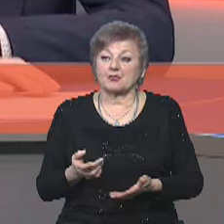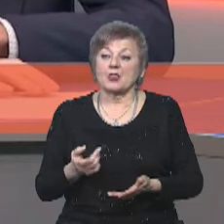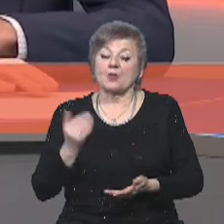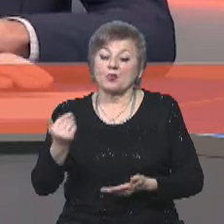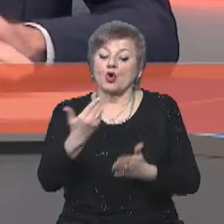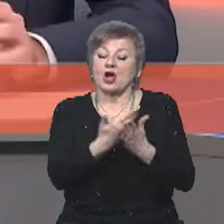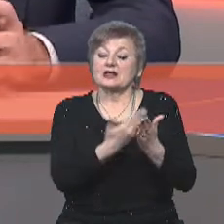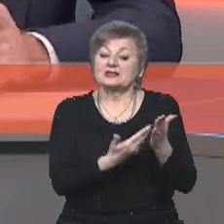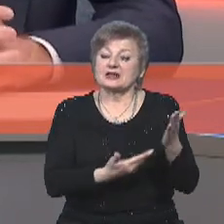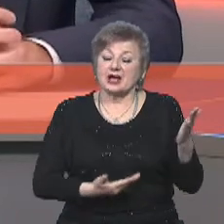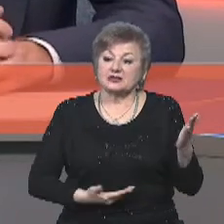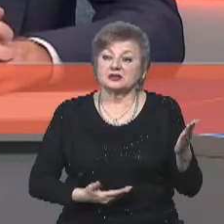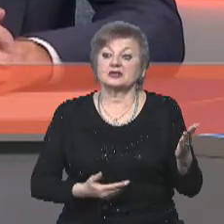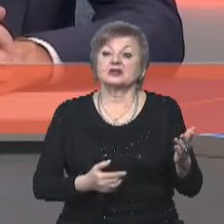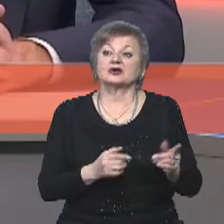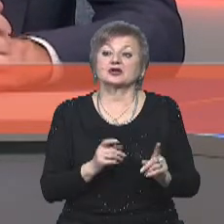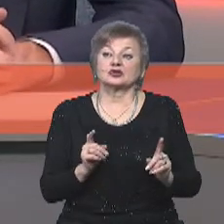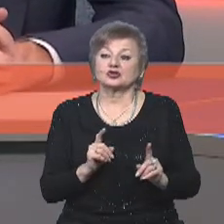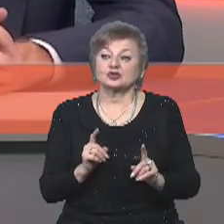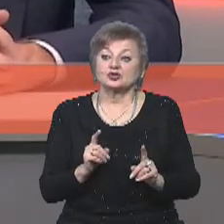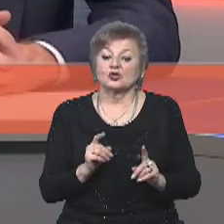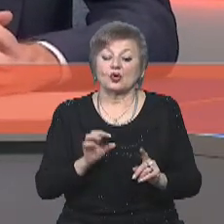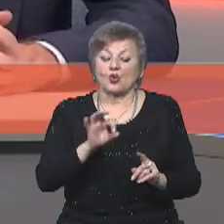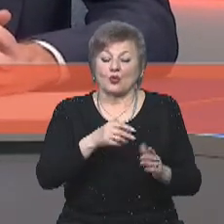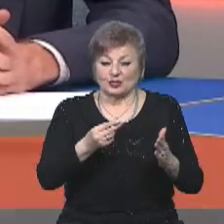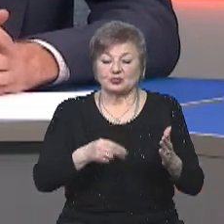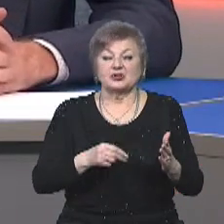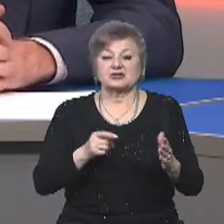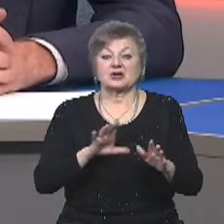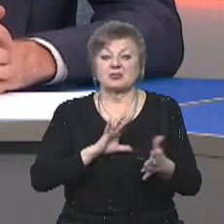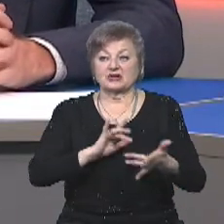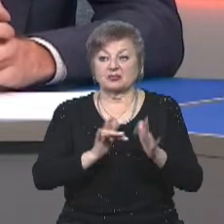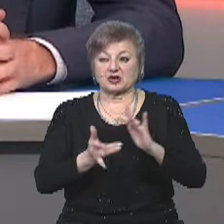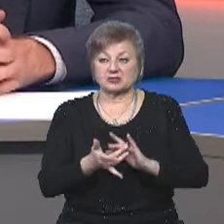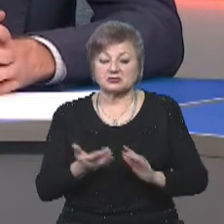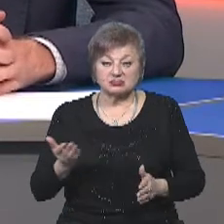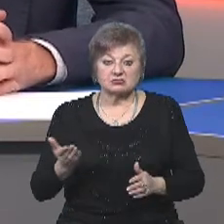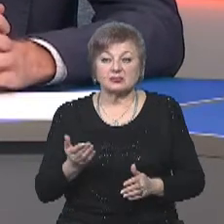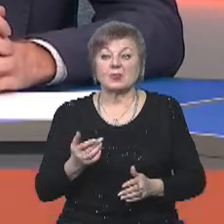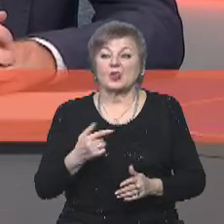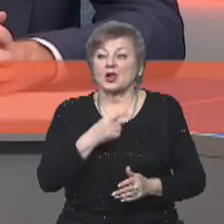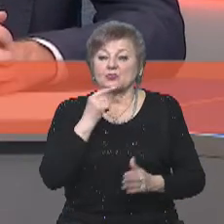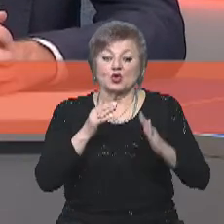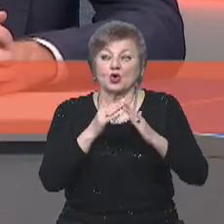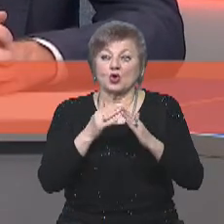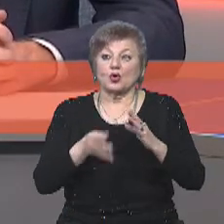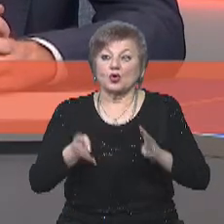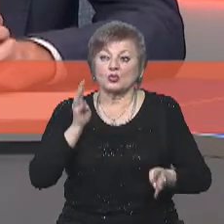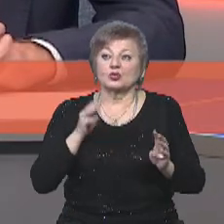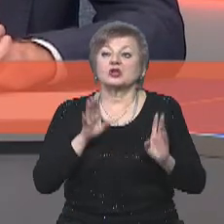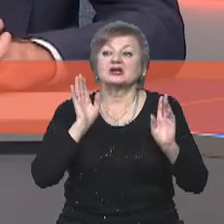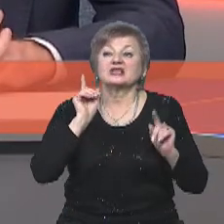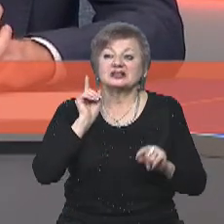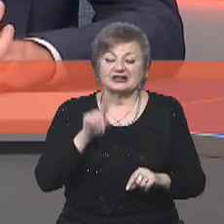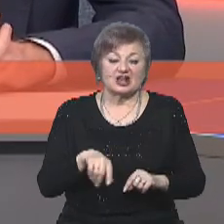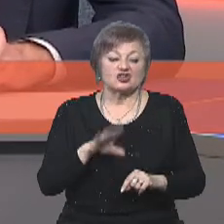тем данным, которые есть в тепловых сетях, по подпитке, которая происходила на тот момент, некоторые дома даже не удосужились